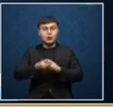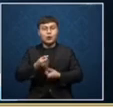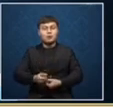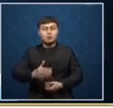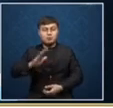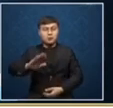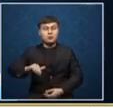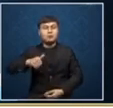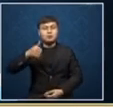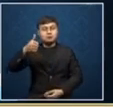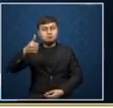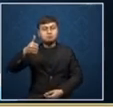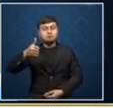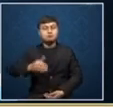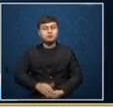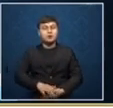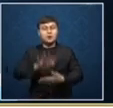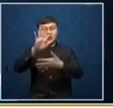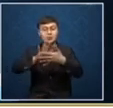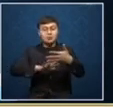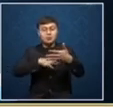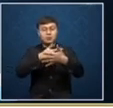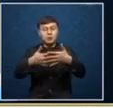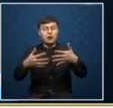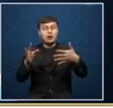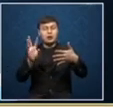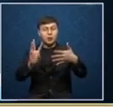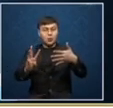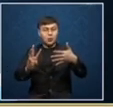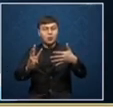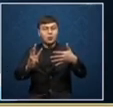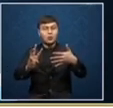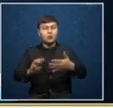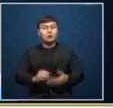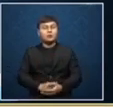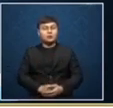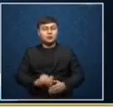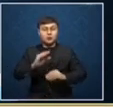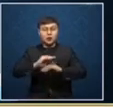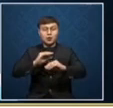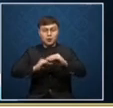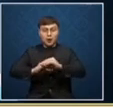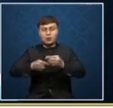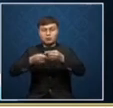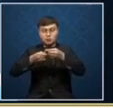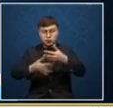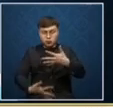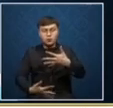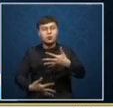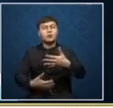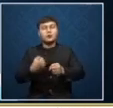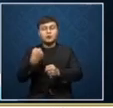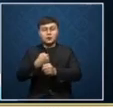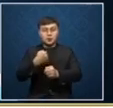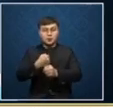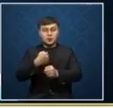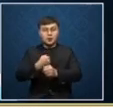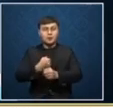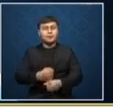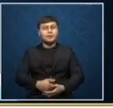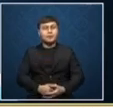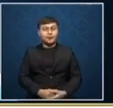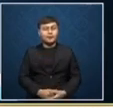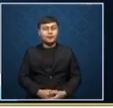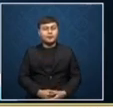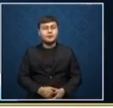ในปีนี้จาก6แผนย่อย27แนวทางแล้วก็42โครงการจาก138โครงการที่เราดำเนินการนะครับอันนี้เป็นส่วนที่1โดยมีข้อเส